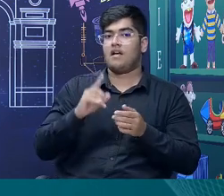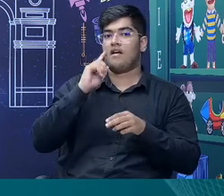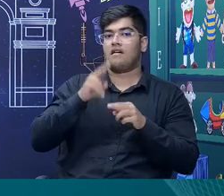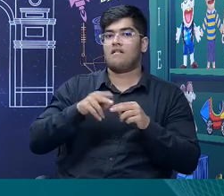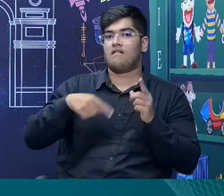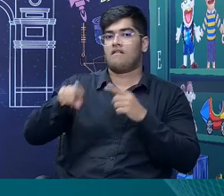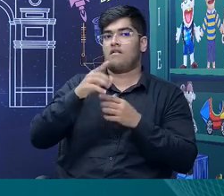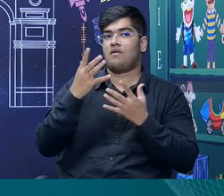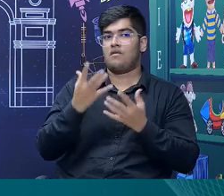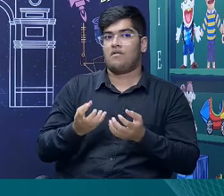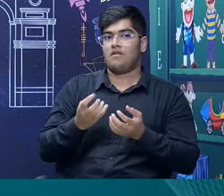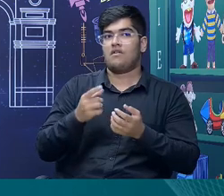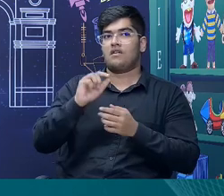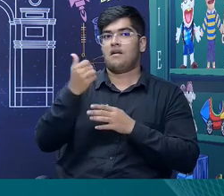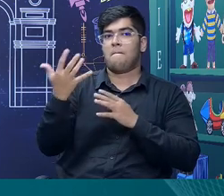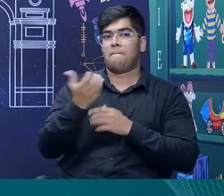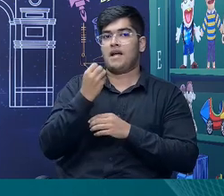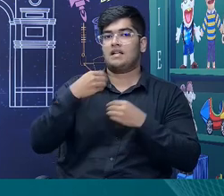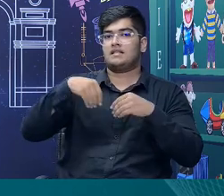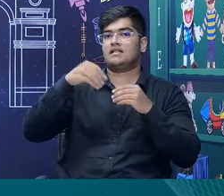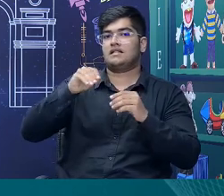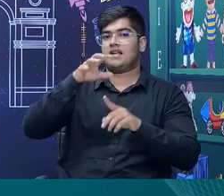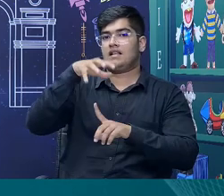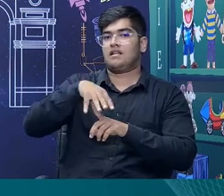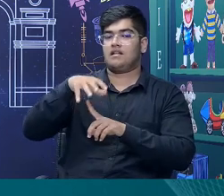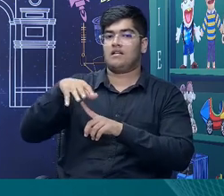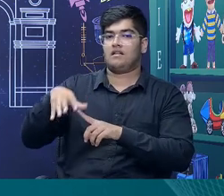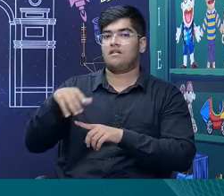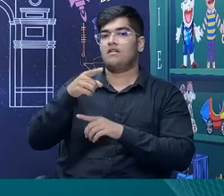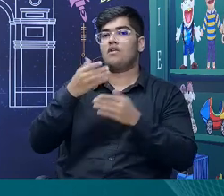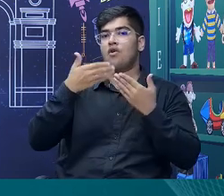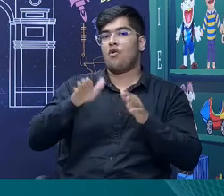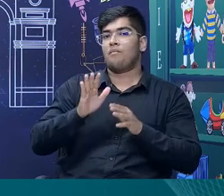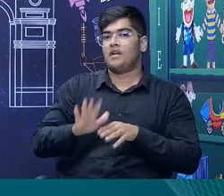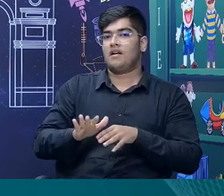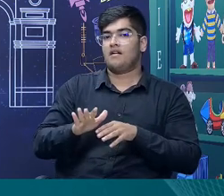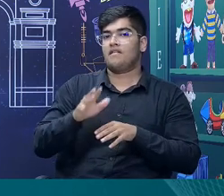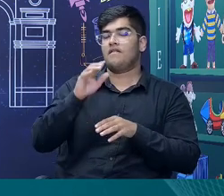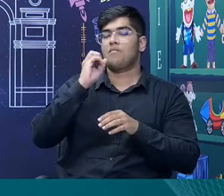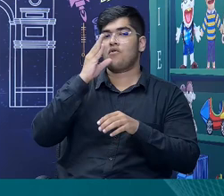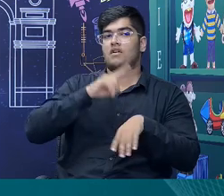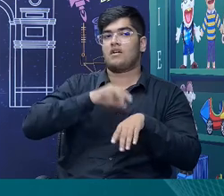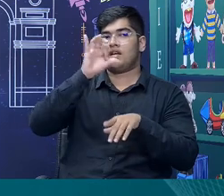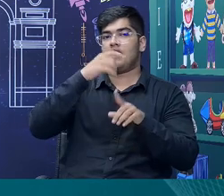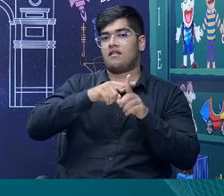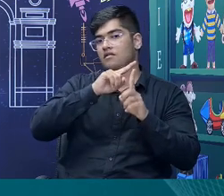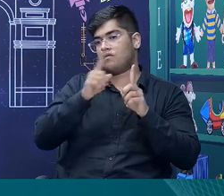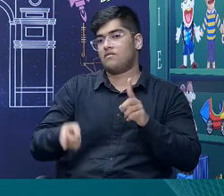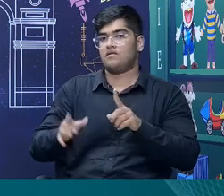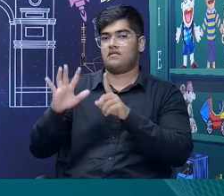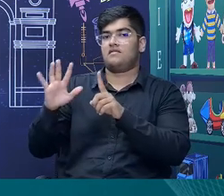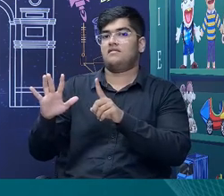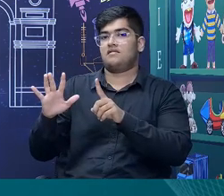खरीद सकते हैं डायरेक्टली सेल्स काउंटर से सेल्स काउंटर खुला हैं सुबह 9:30 बजे से 6:00 तक और आप